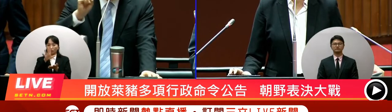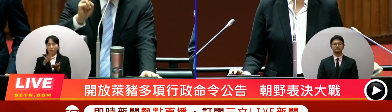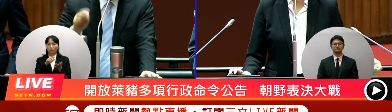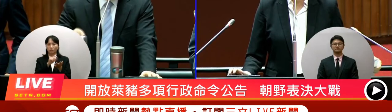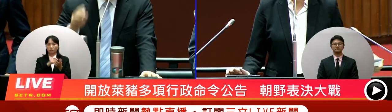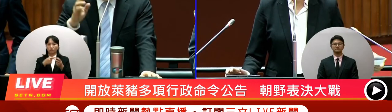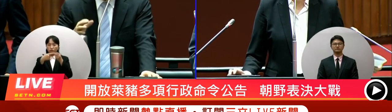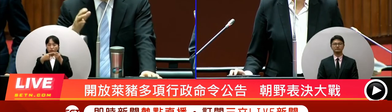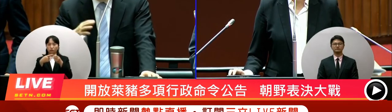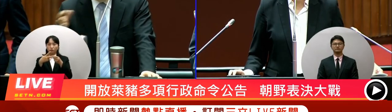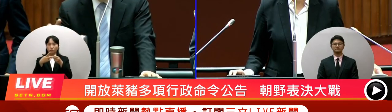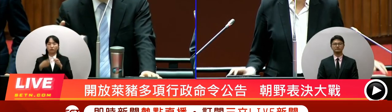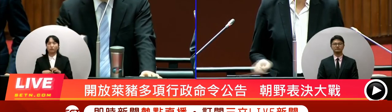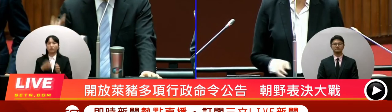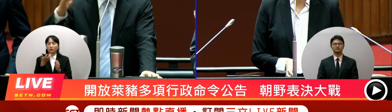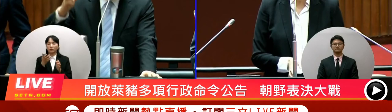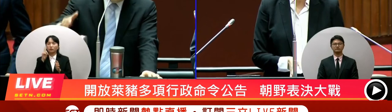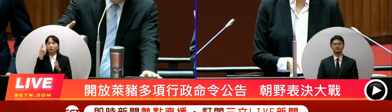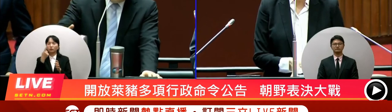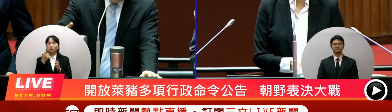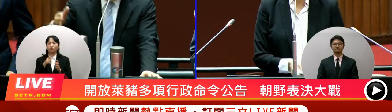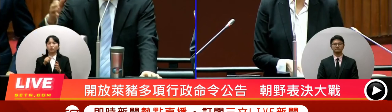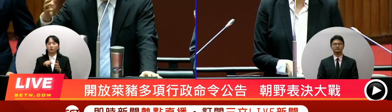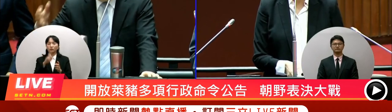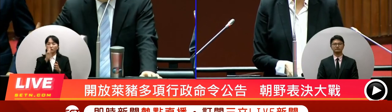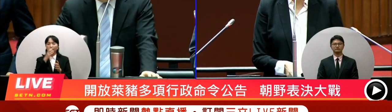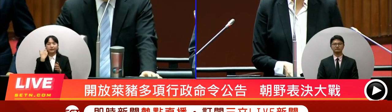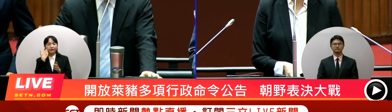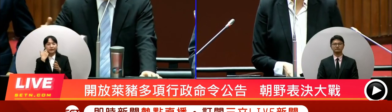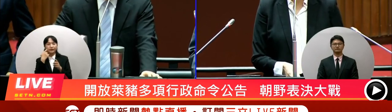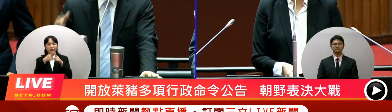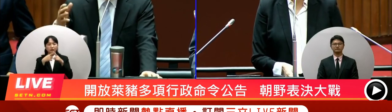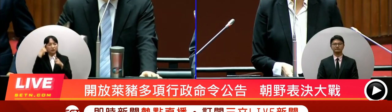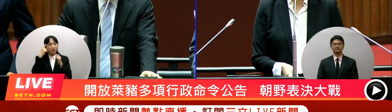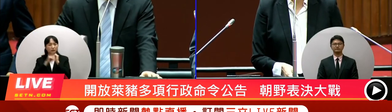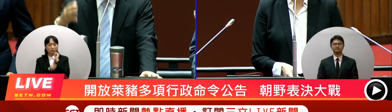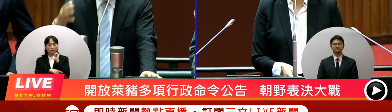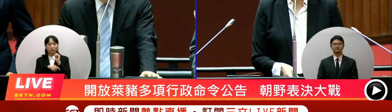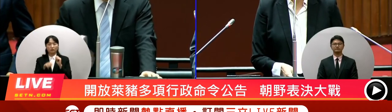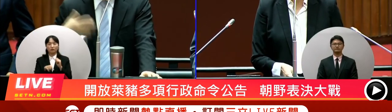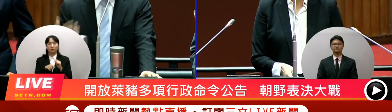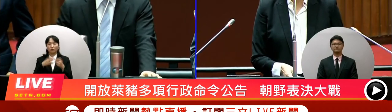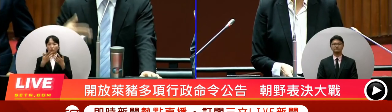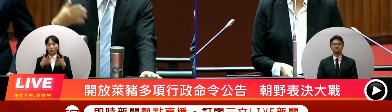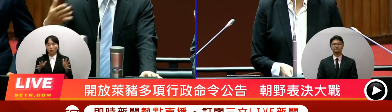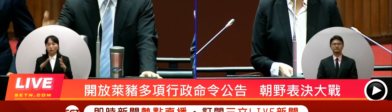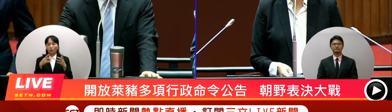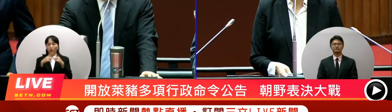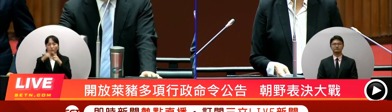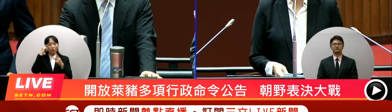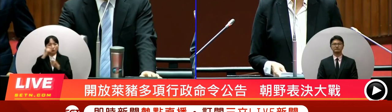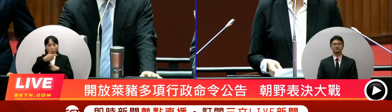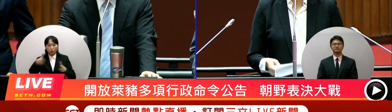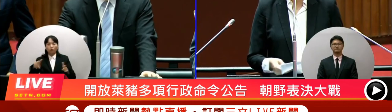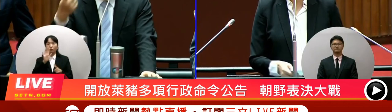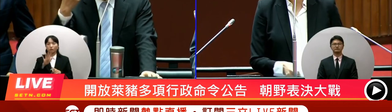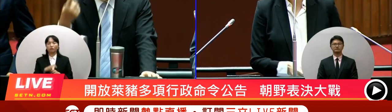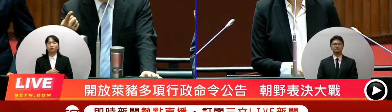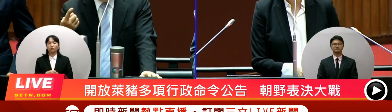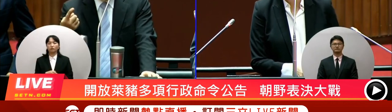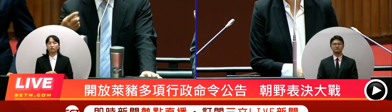第二，委员所引述的或者是哪一个人的什么看法，其实有更多的人有不一样的看法，所